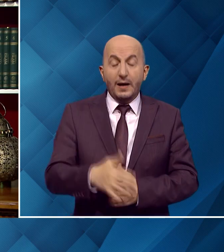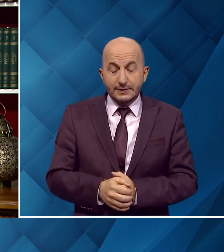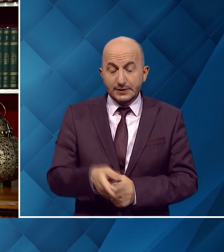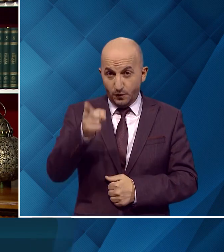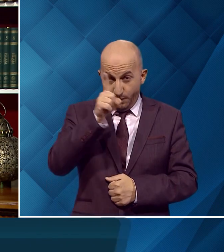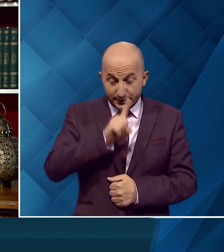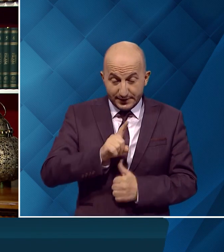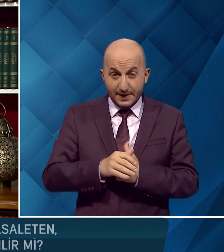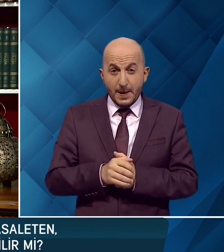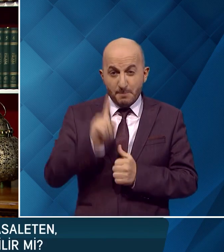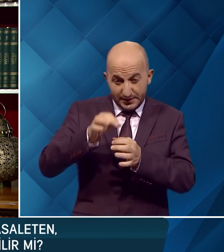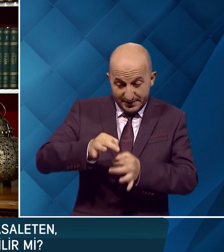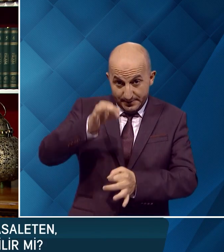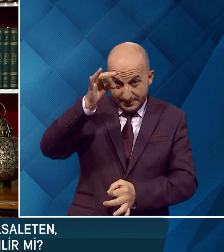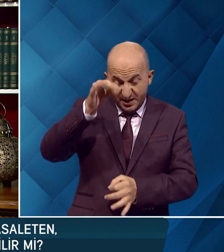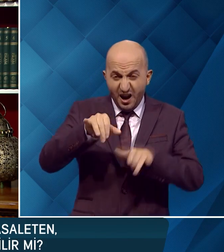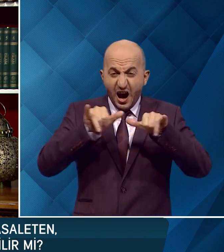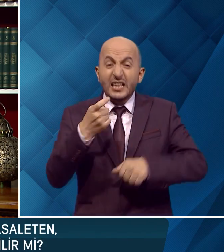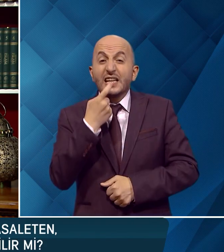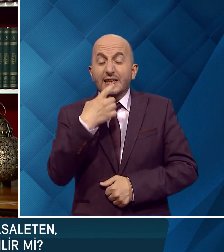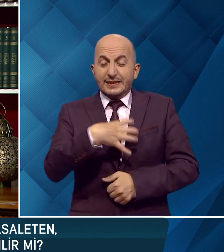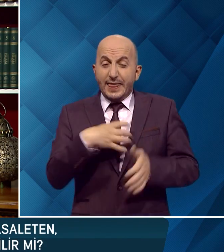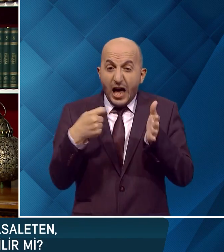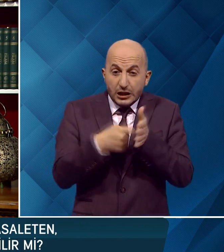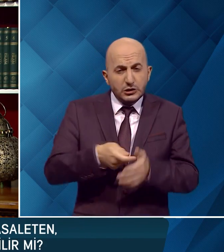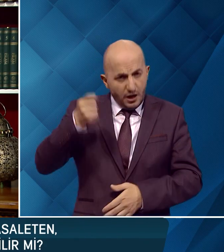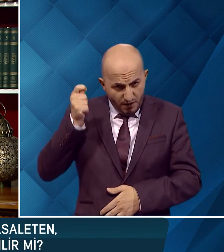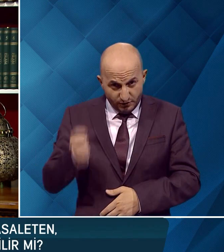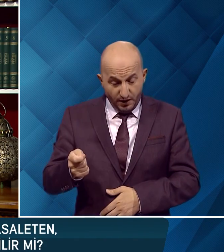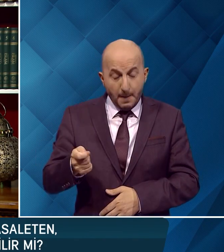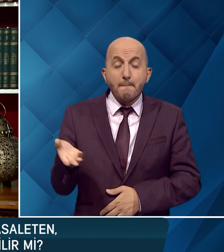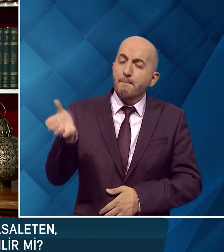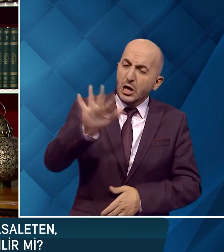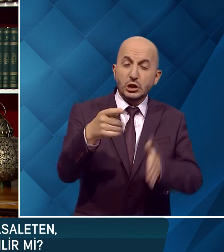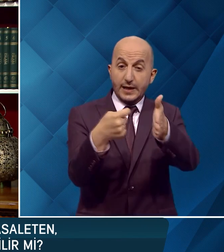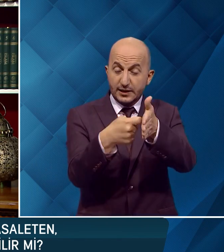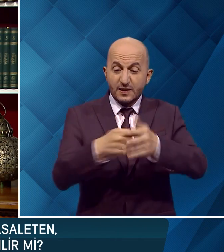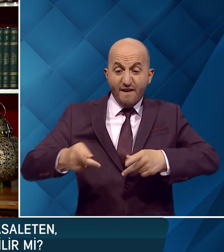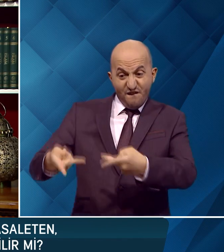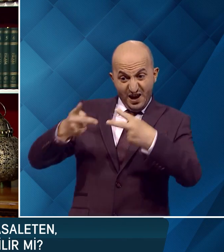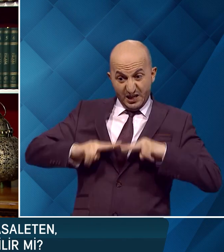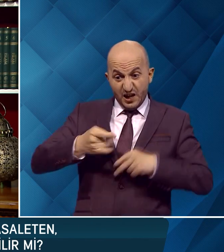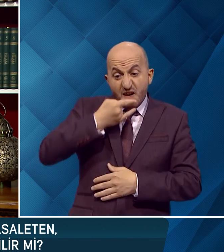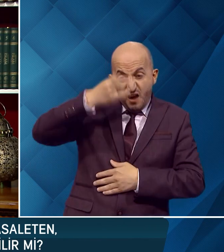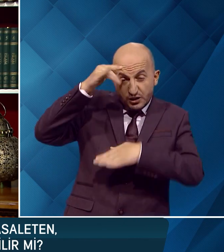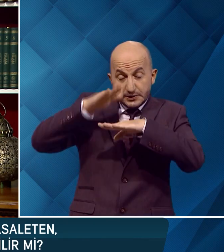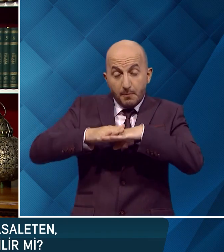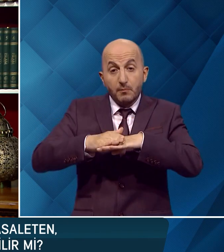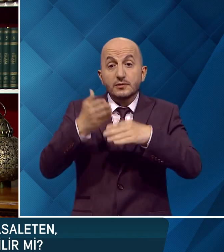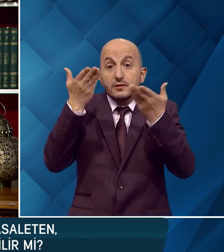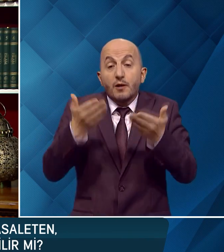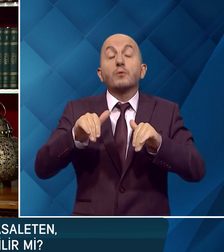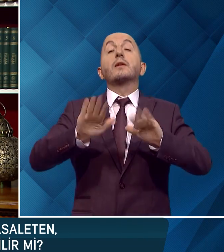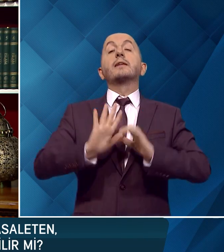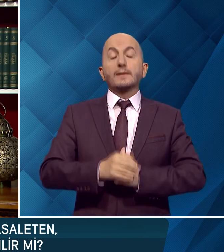Dolayısıyla bir kimsenin aynı yıl kendi adına asaleten, başkası adına da vekaleten haç yapması